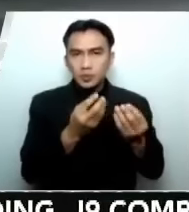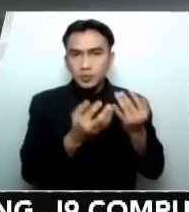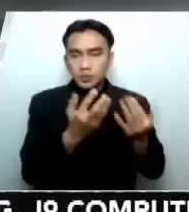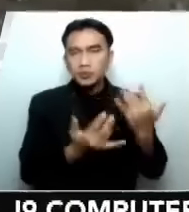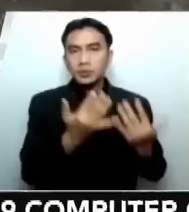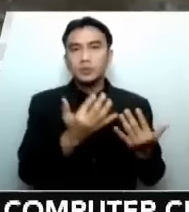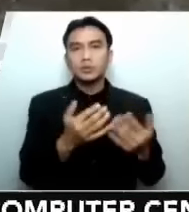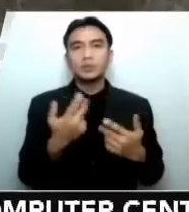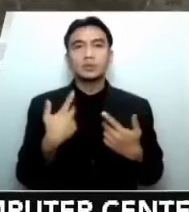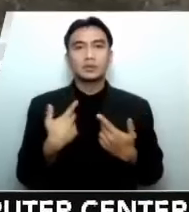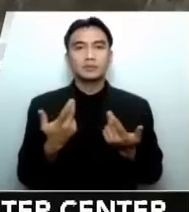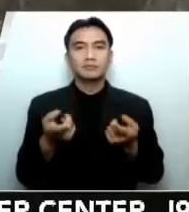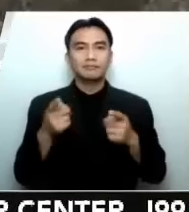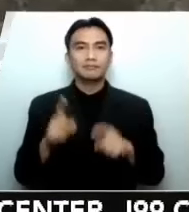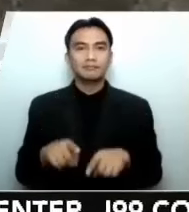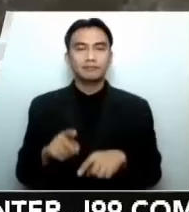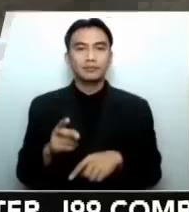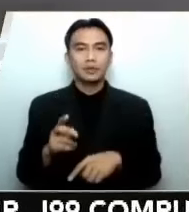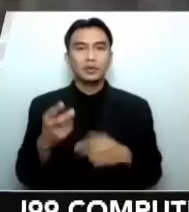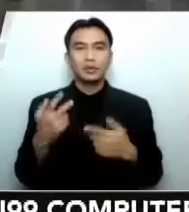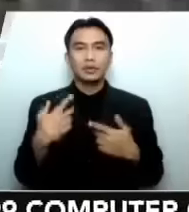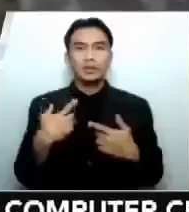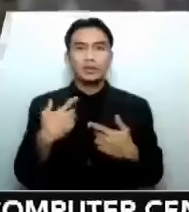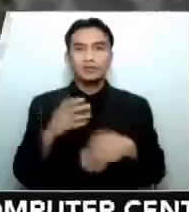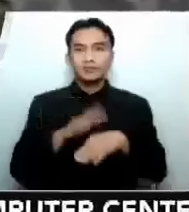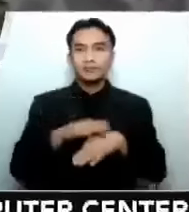naapula ang sunog na umabot sa second alarm.